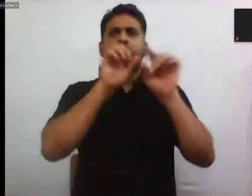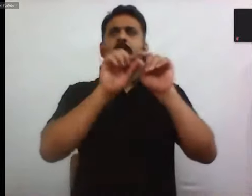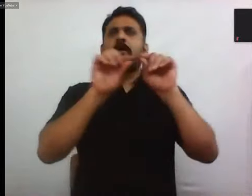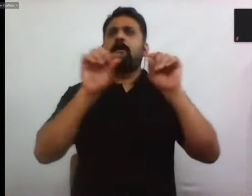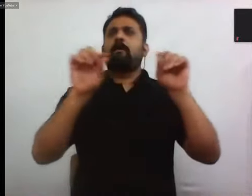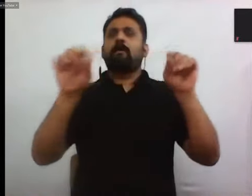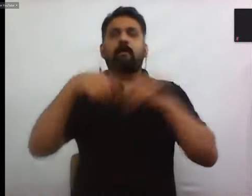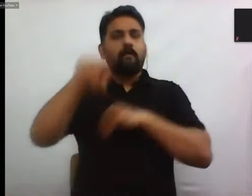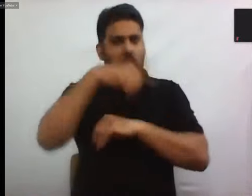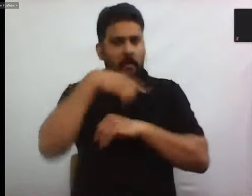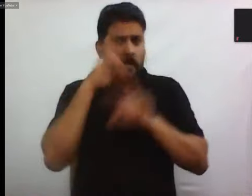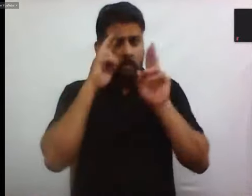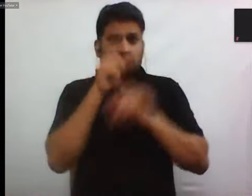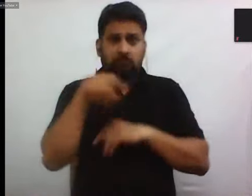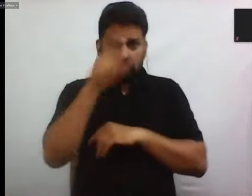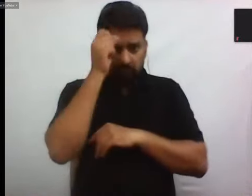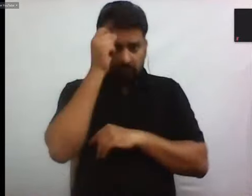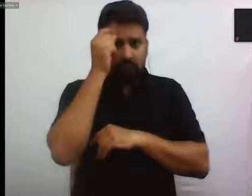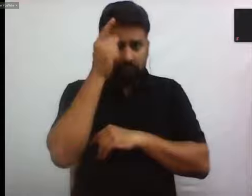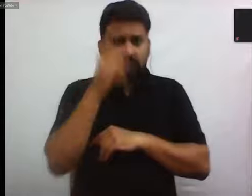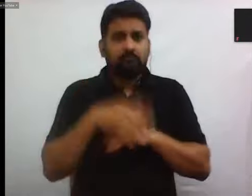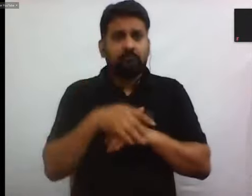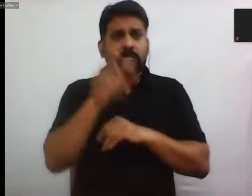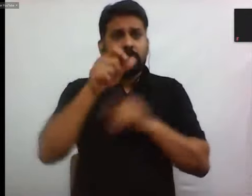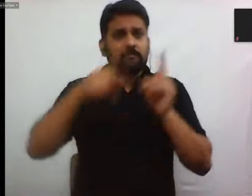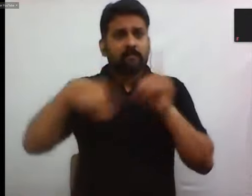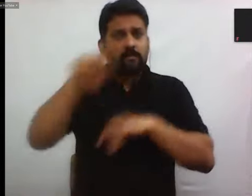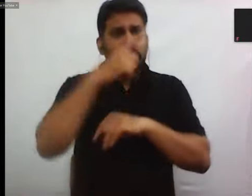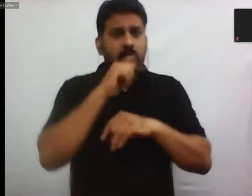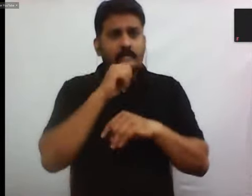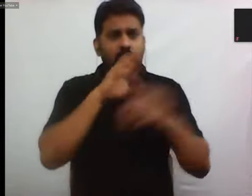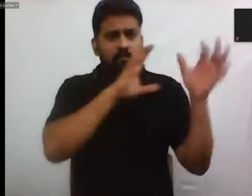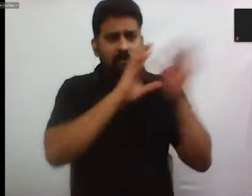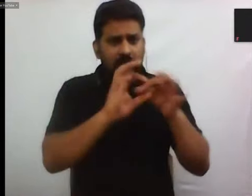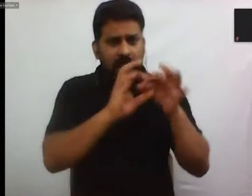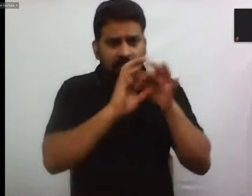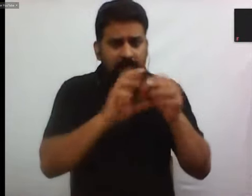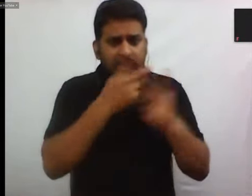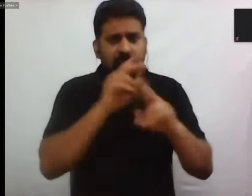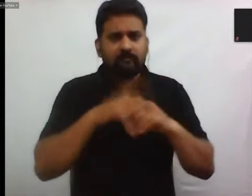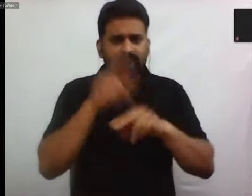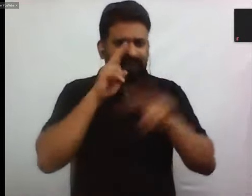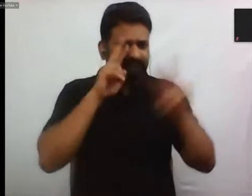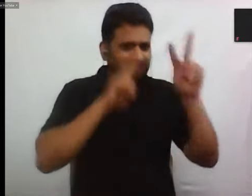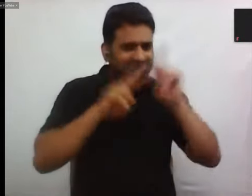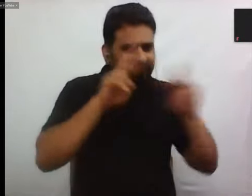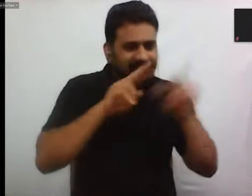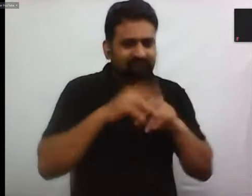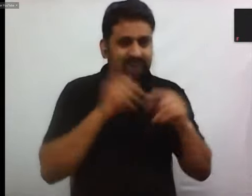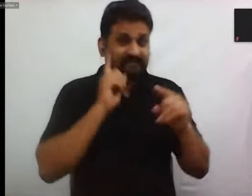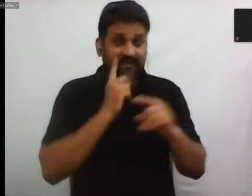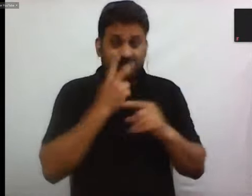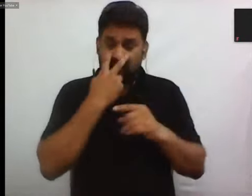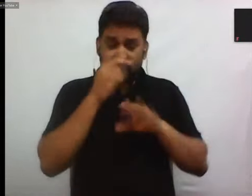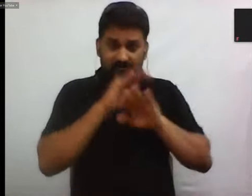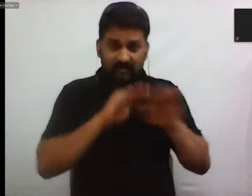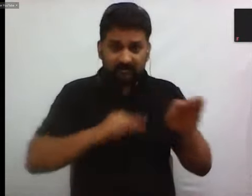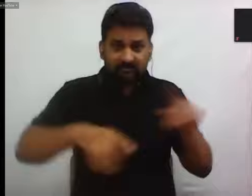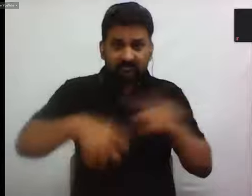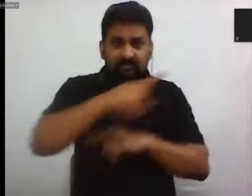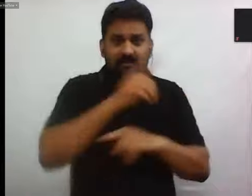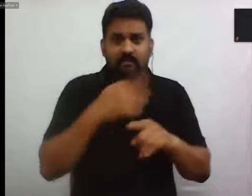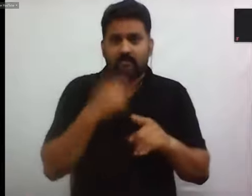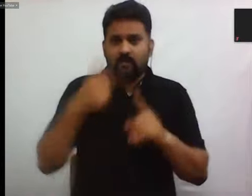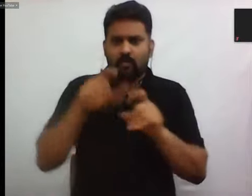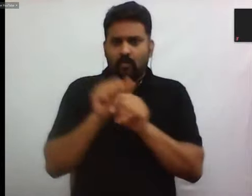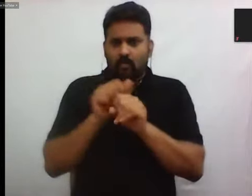में आया होगा कि low vision से related issues, assessment, और जो deaf blind बच्चों के लिए जब हम काम करना